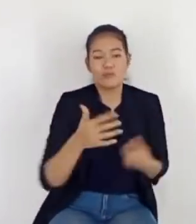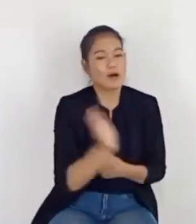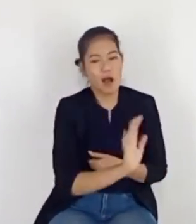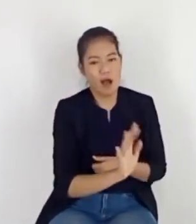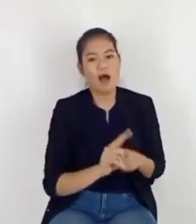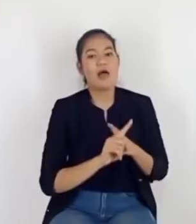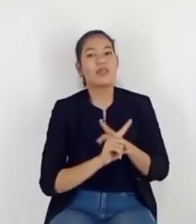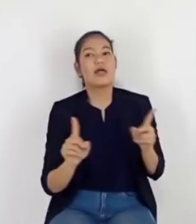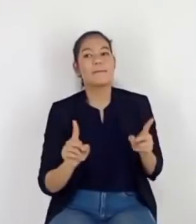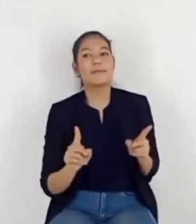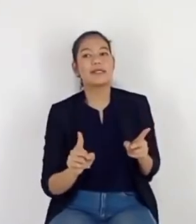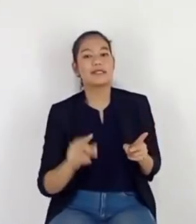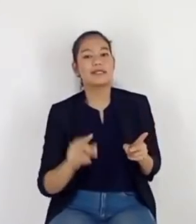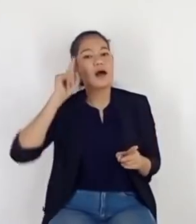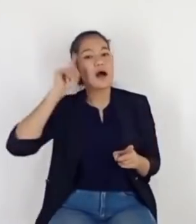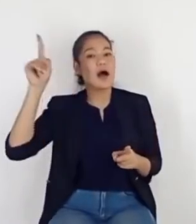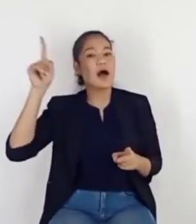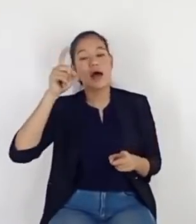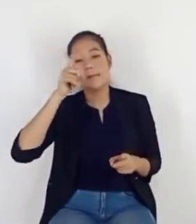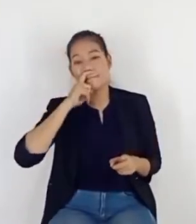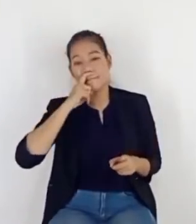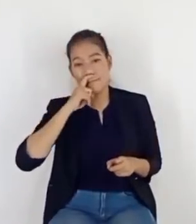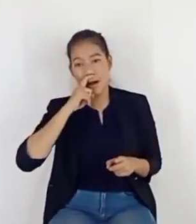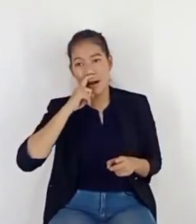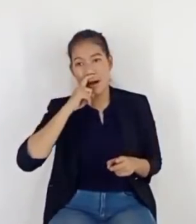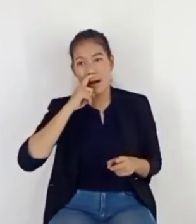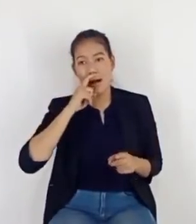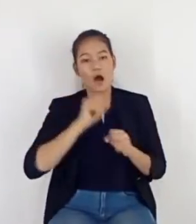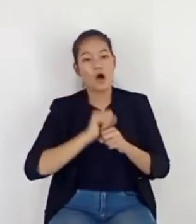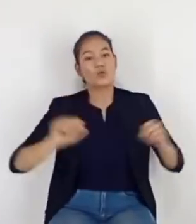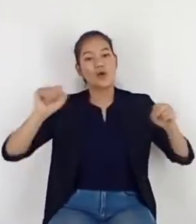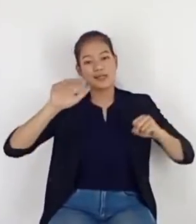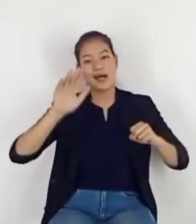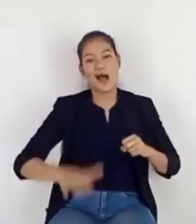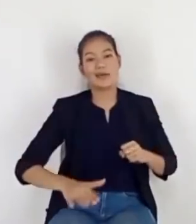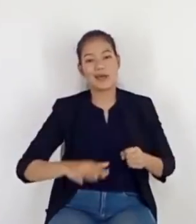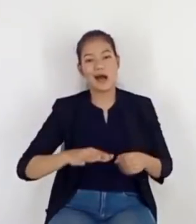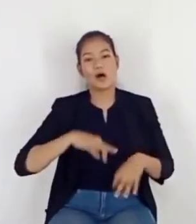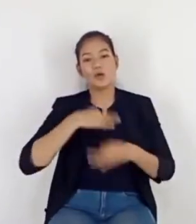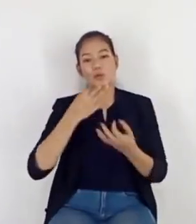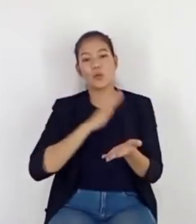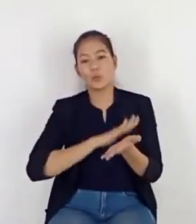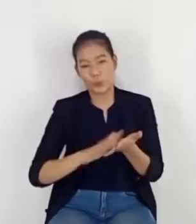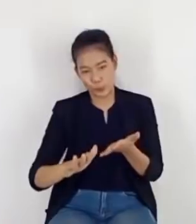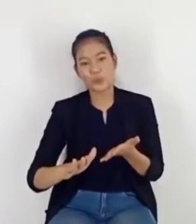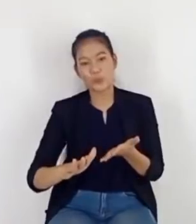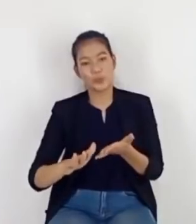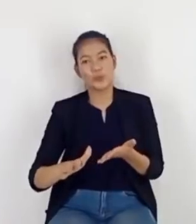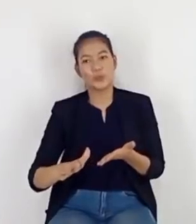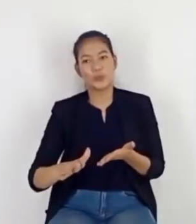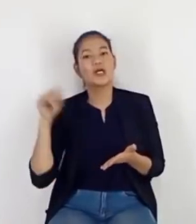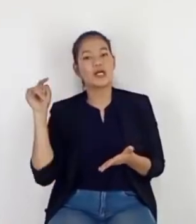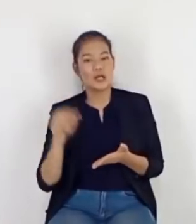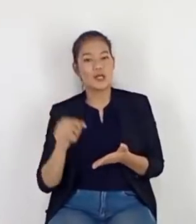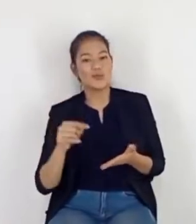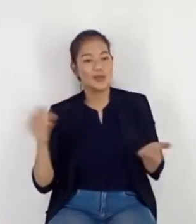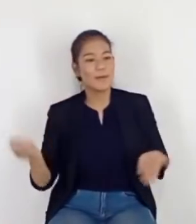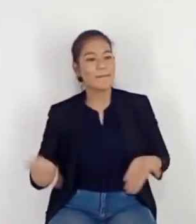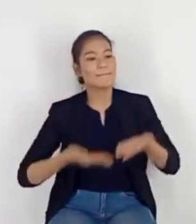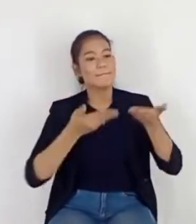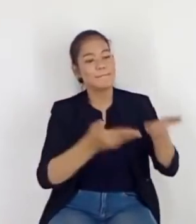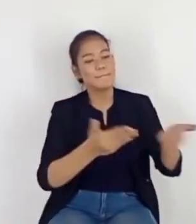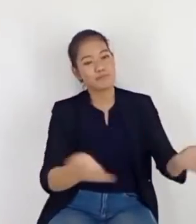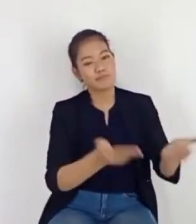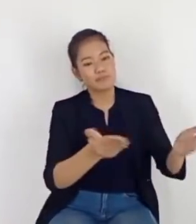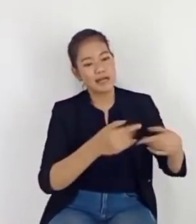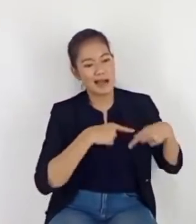Tapi Allah Bapa, kuasa Anak, dan Roh Kudus, itulah yang memulihkan hati,